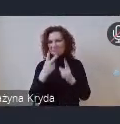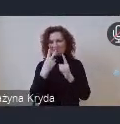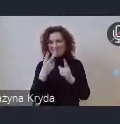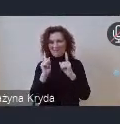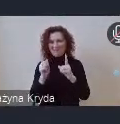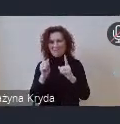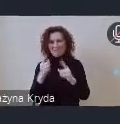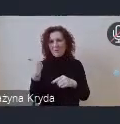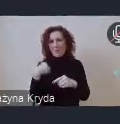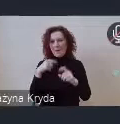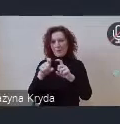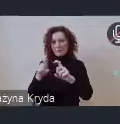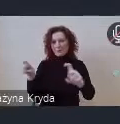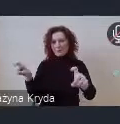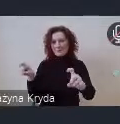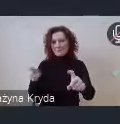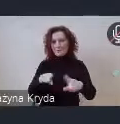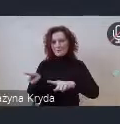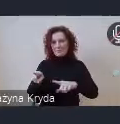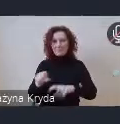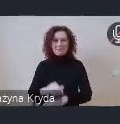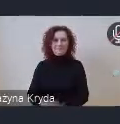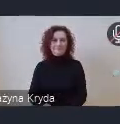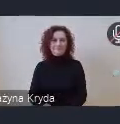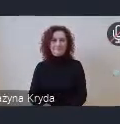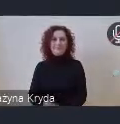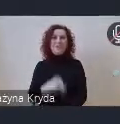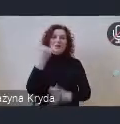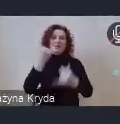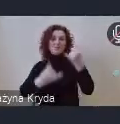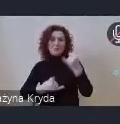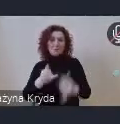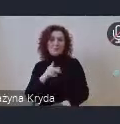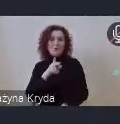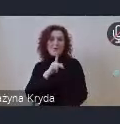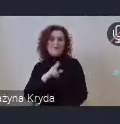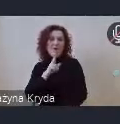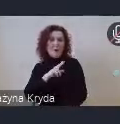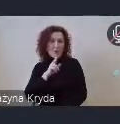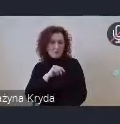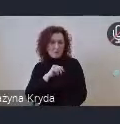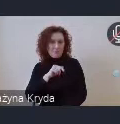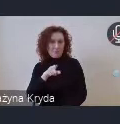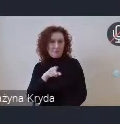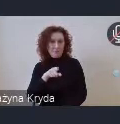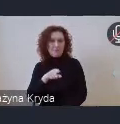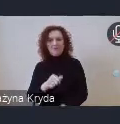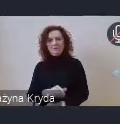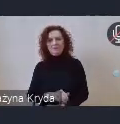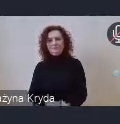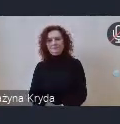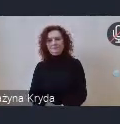słabowidzącej gdyby taką folią tą tak zwaną mocującą wypełnić